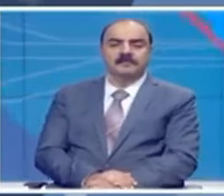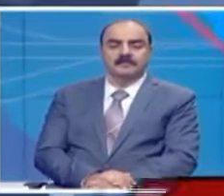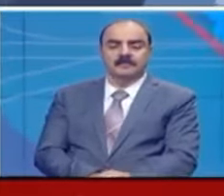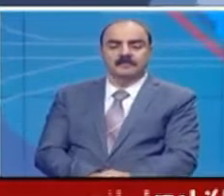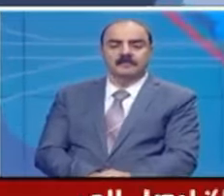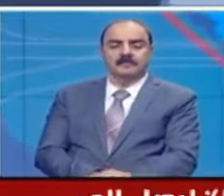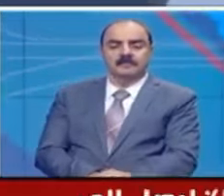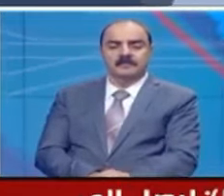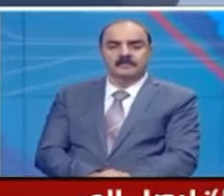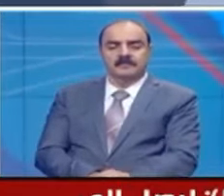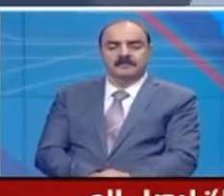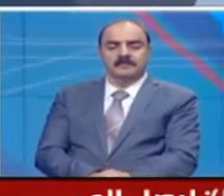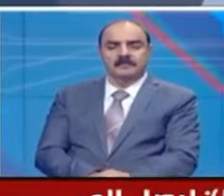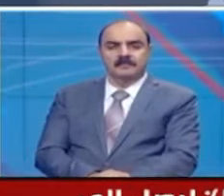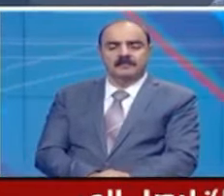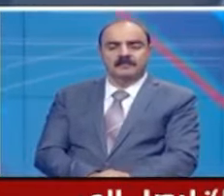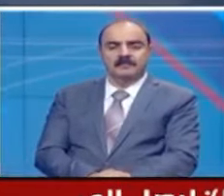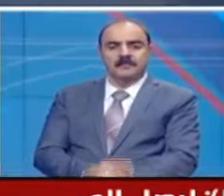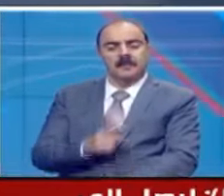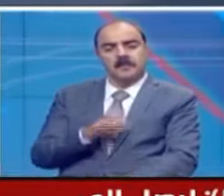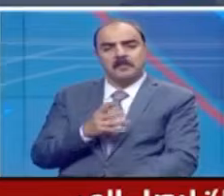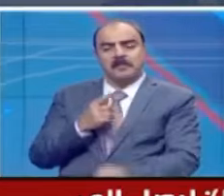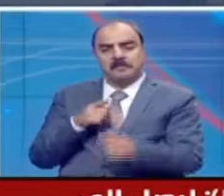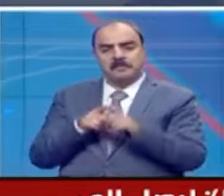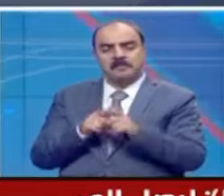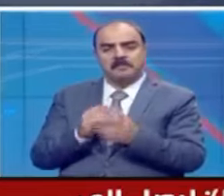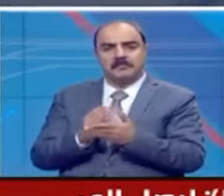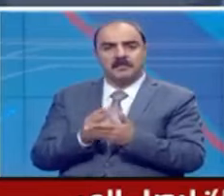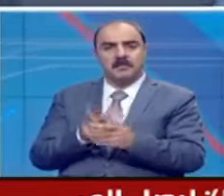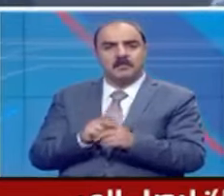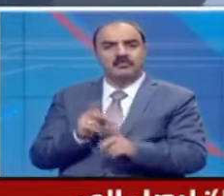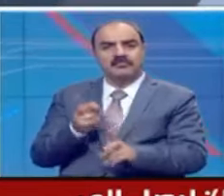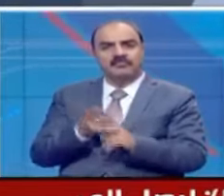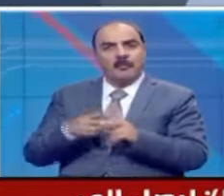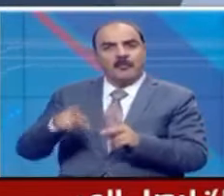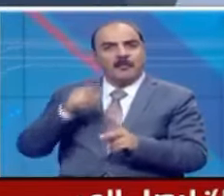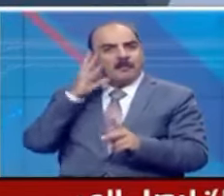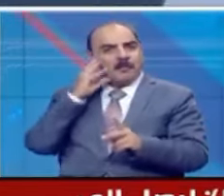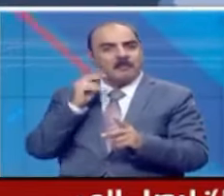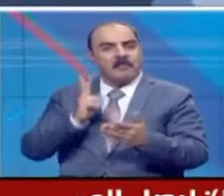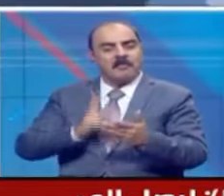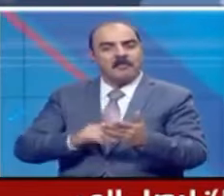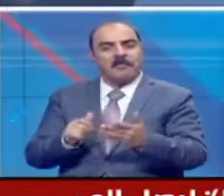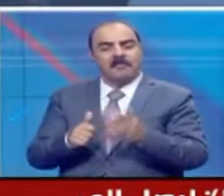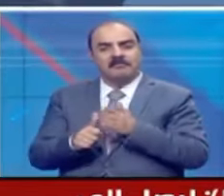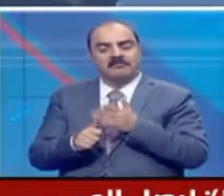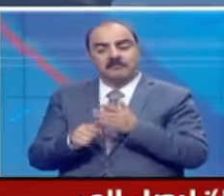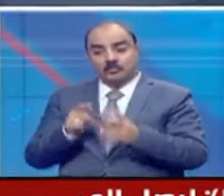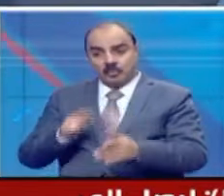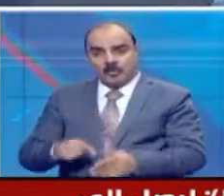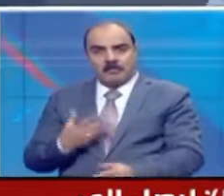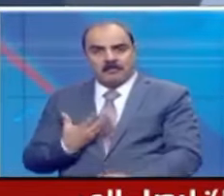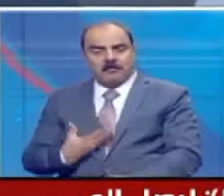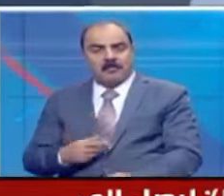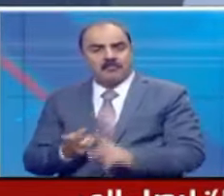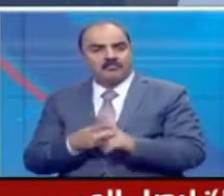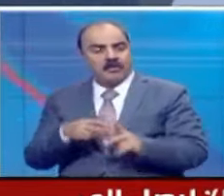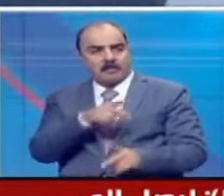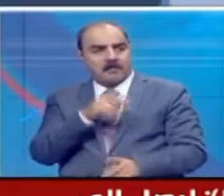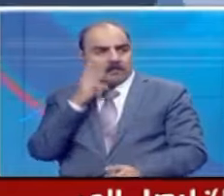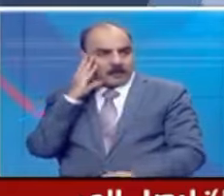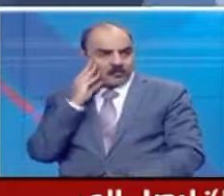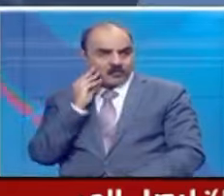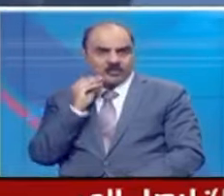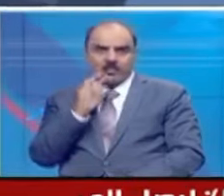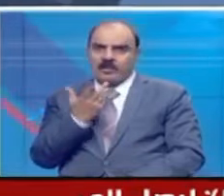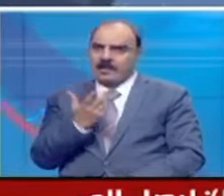يعني هذا يعني كيف تراه مؤثرا على المواطن المصري هذه القرارات التي صدرت اليوم؟ يعني نقدر نقول انه